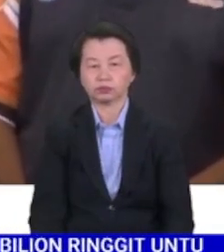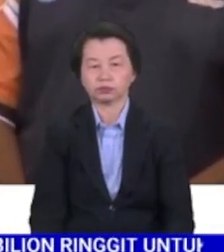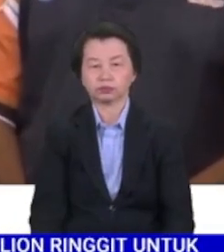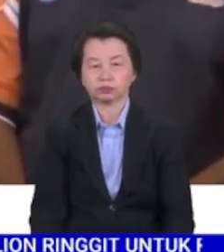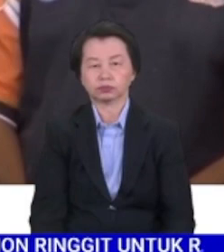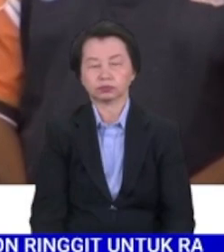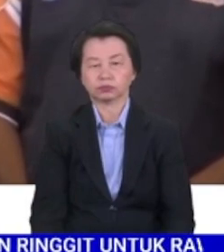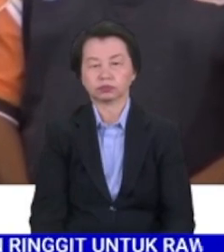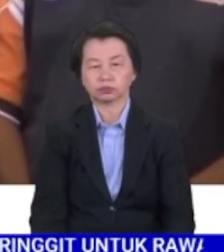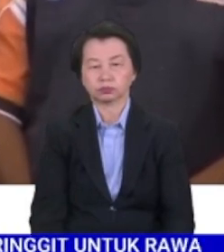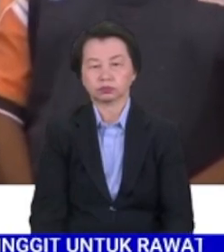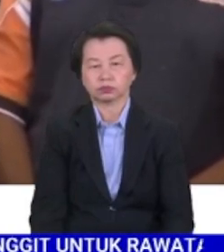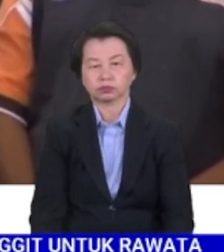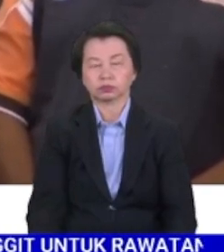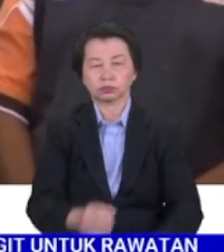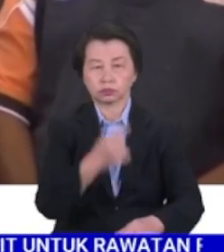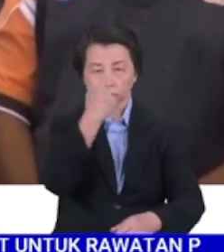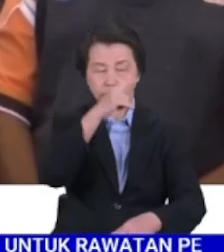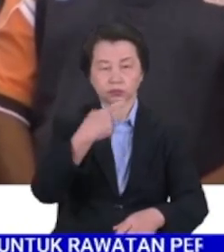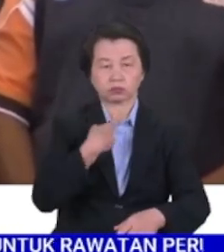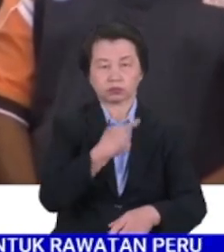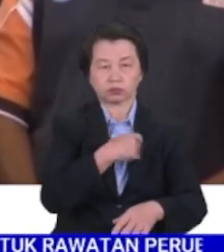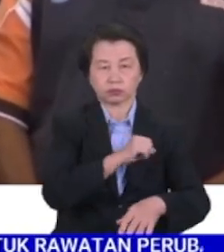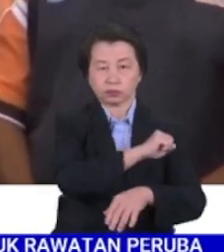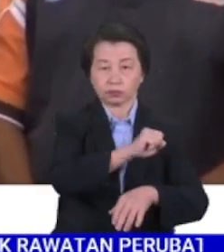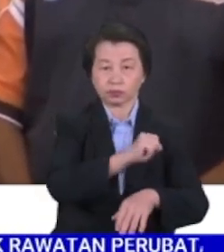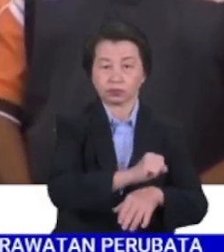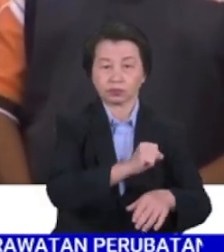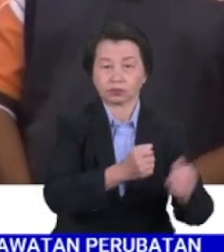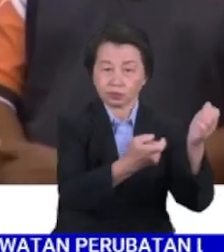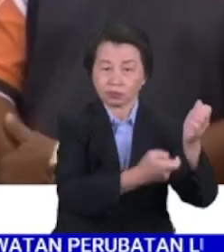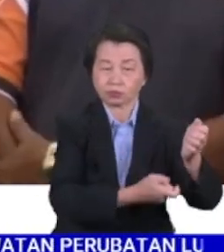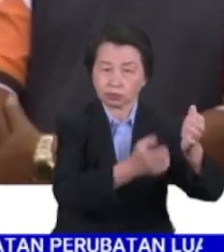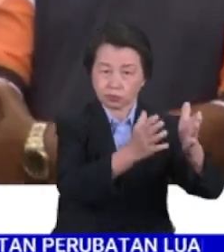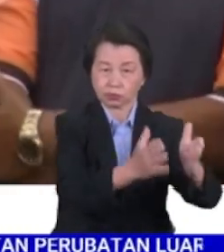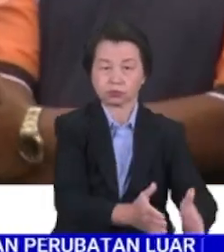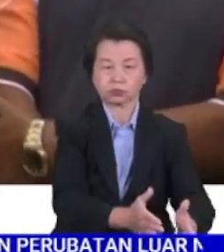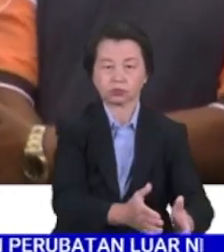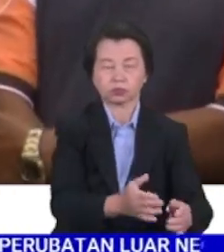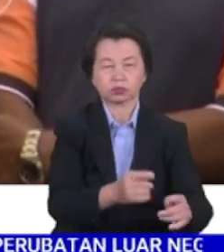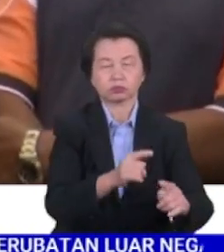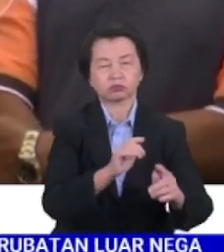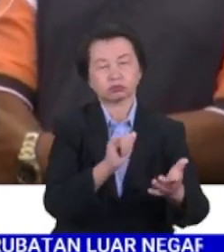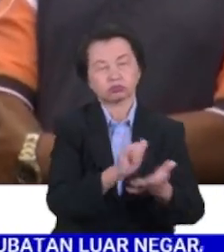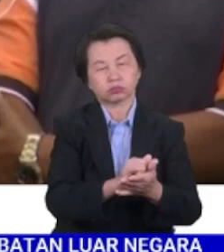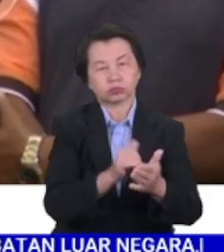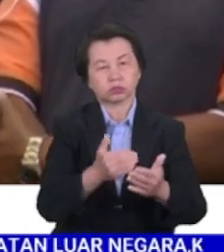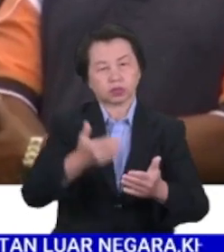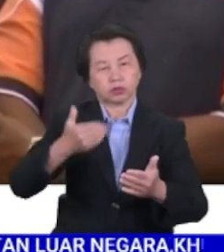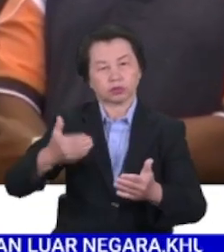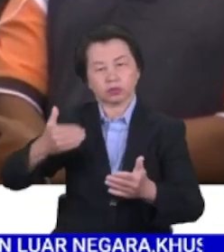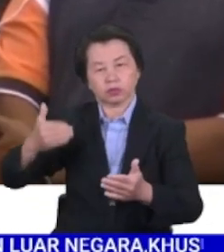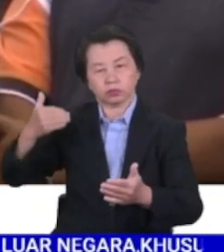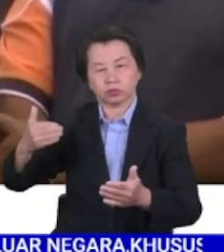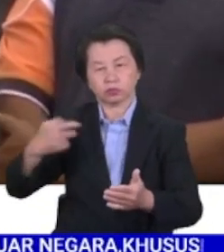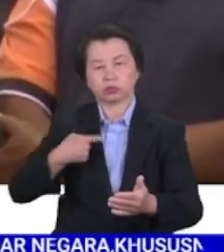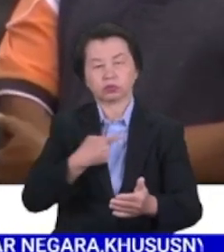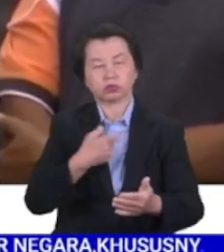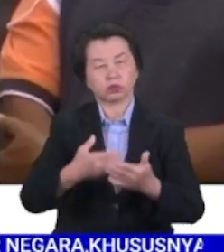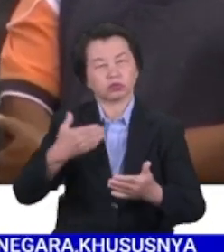baiklah kepada pesawah-pesawah yang mana di mana sebelum-sebelum ni kita memang tidak